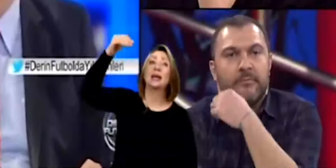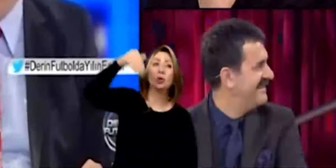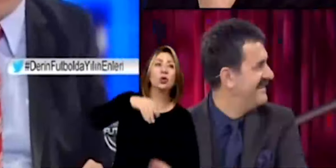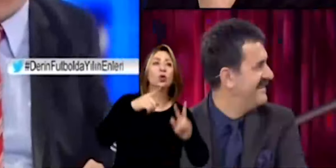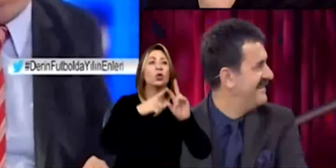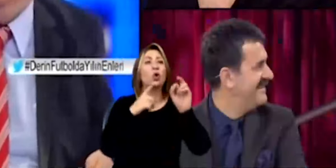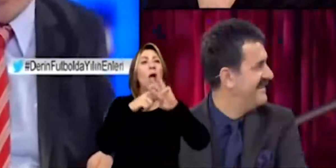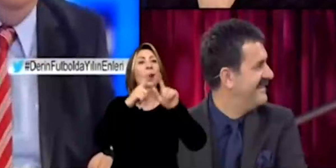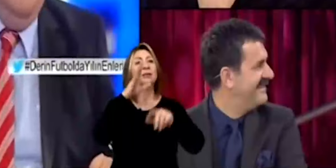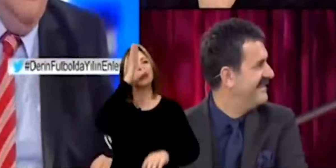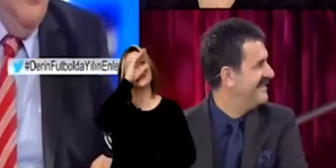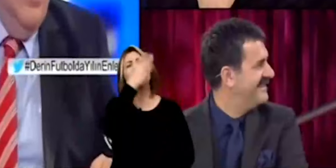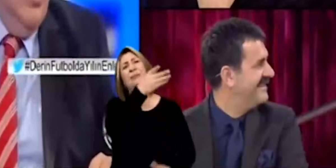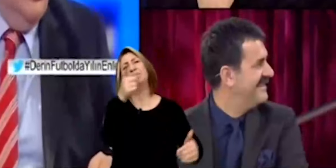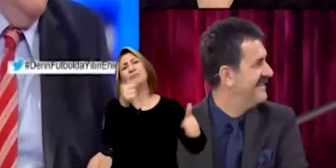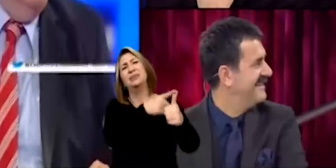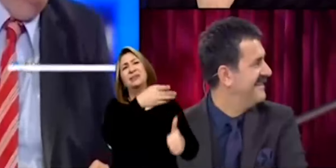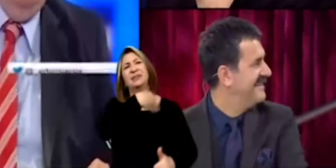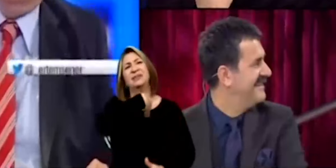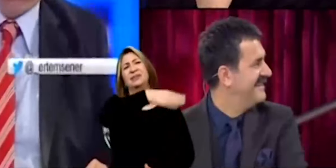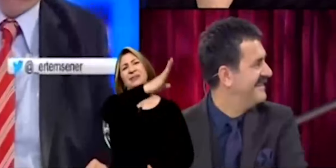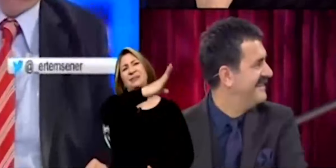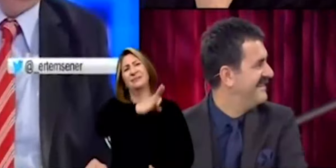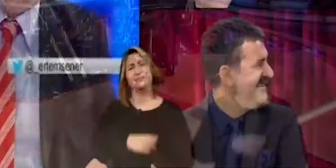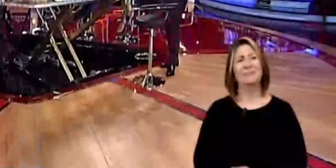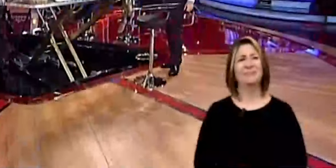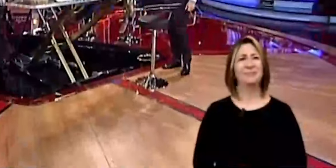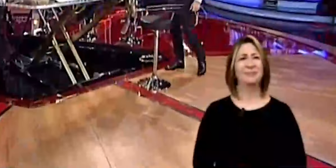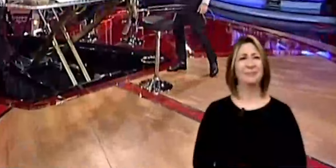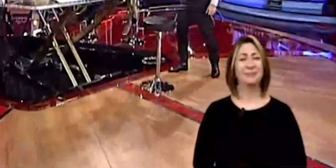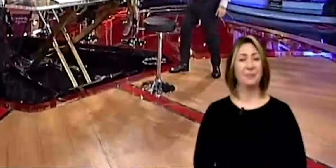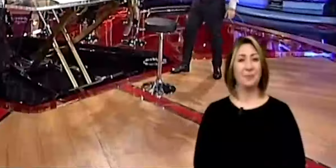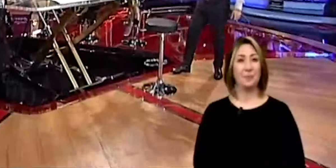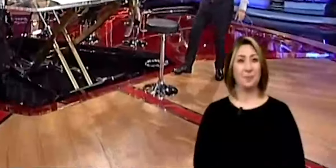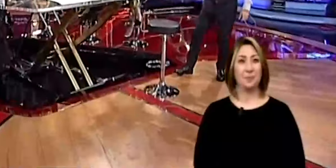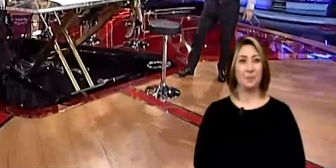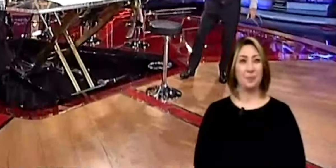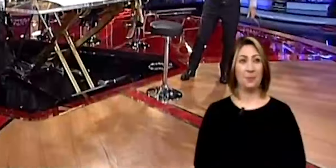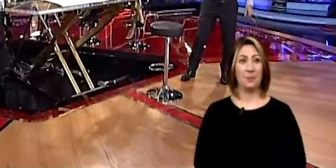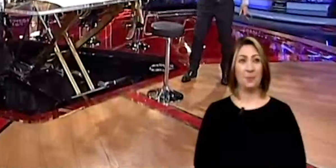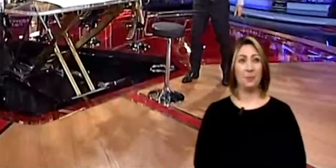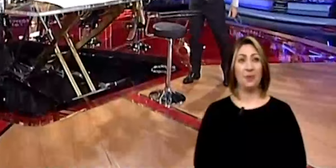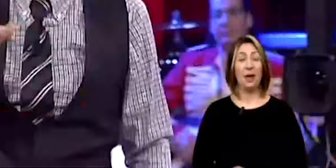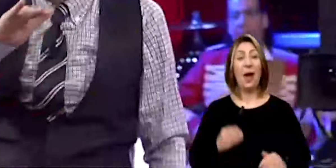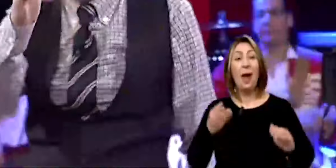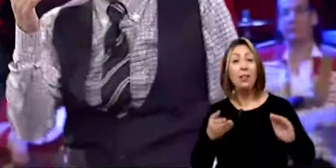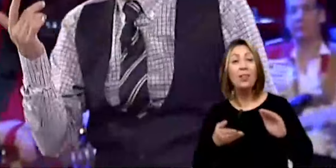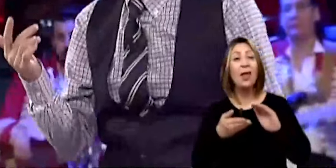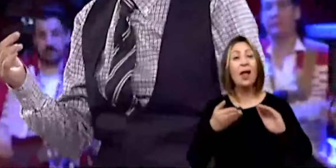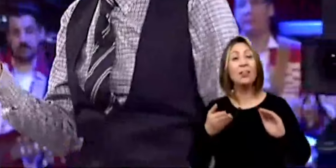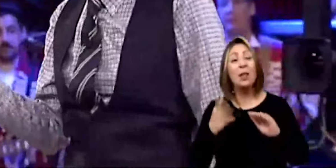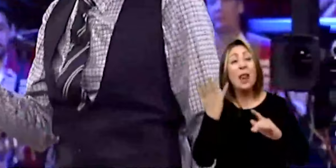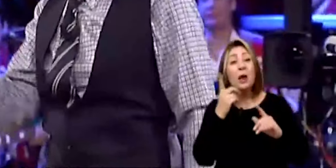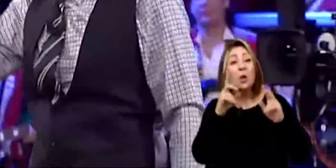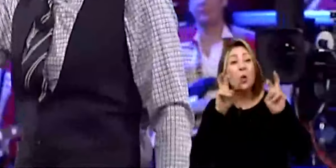Noel Baba. Bir defa Noel Baba sahtekarın önünde girilir. Çocuklara göre örnek. Bakınız. O bir yere gelecek. Yani alttan alta bak oradan evet.